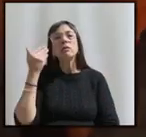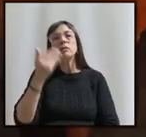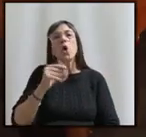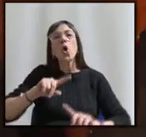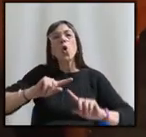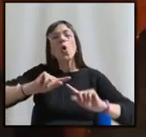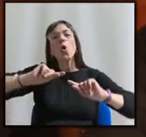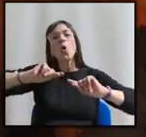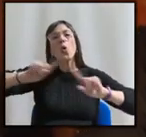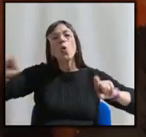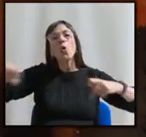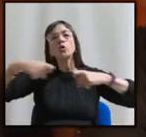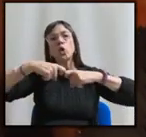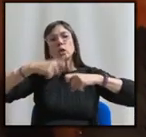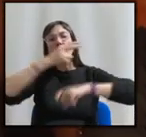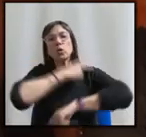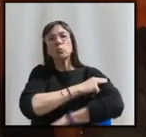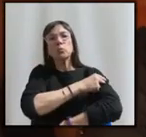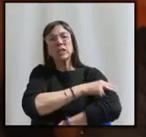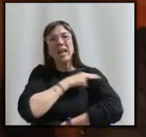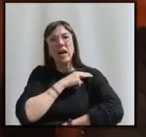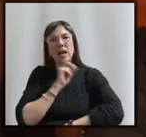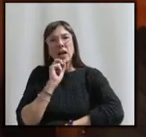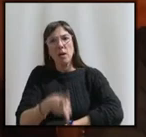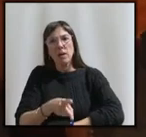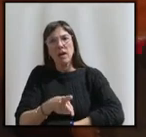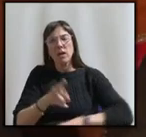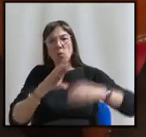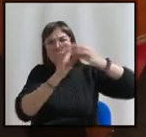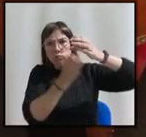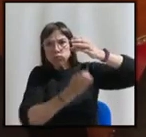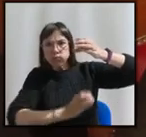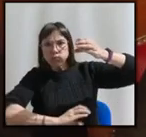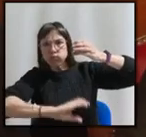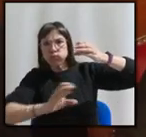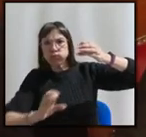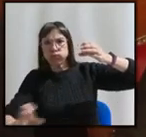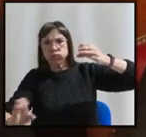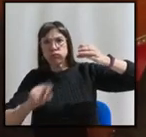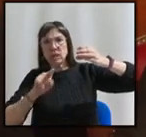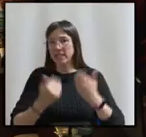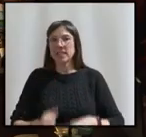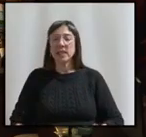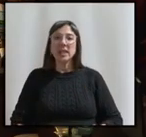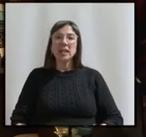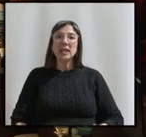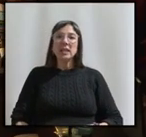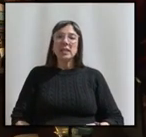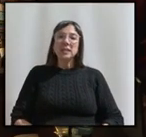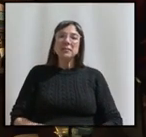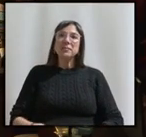Vic per unes obres de reparació del tub pneumàtic enterrat que trasllada les mostres des de la clínica a l'Hospital Universitari de Vic. Anglada,